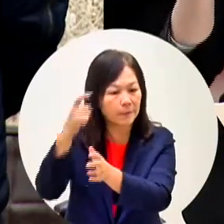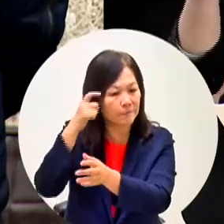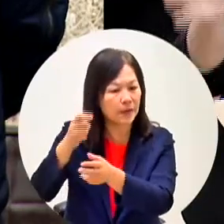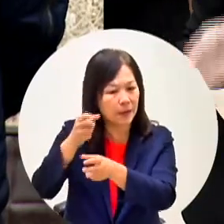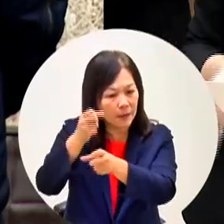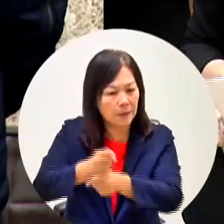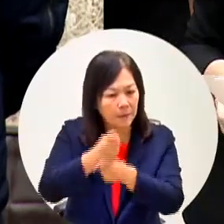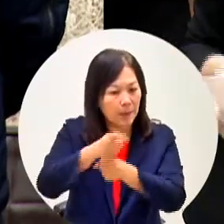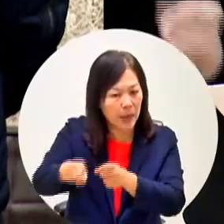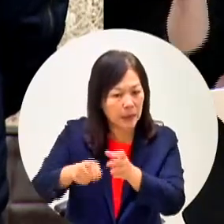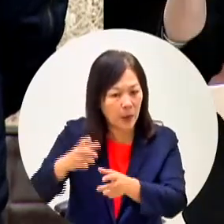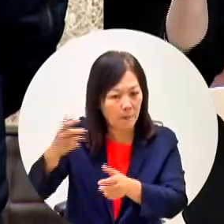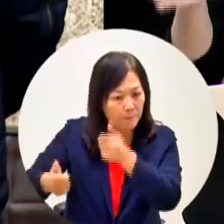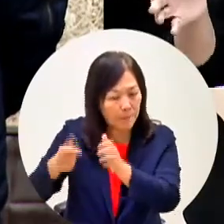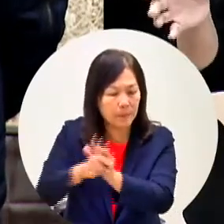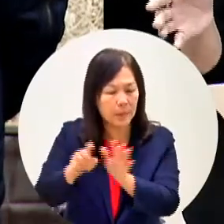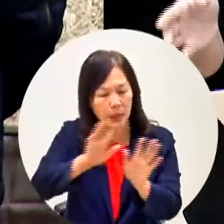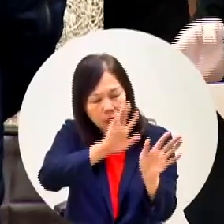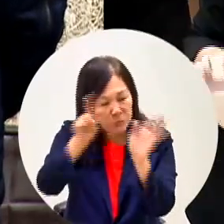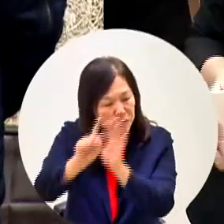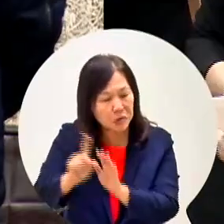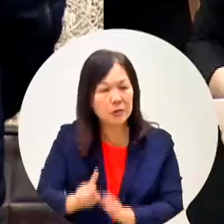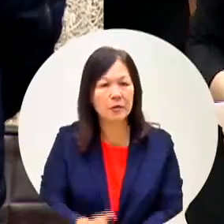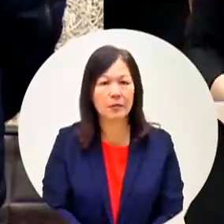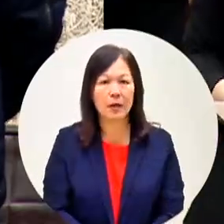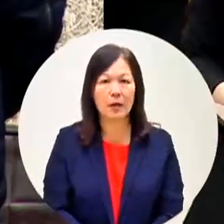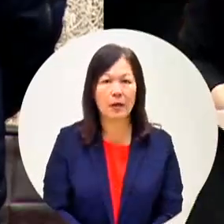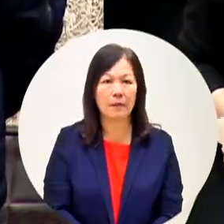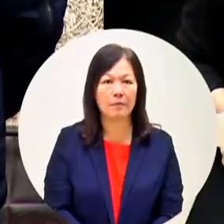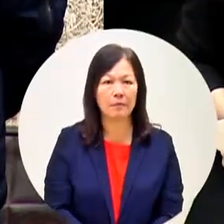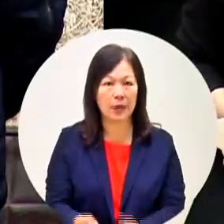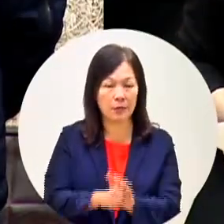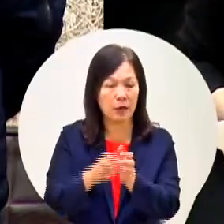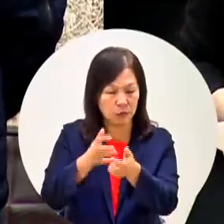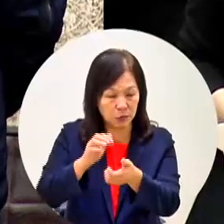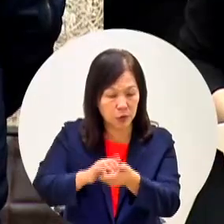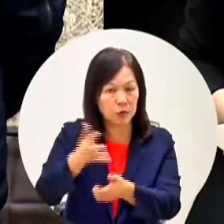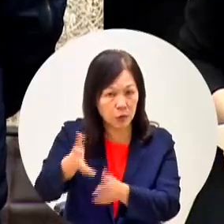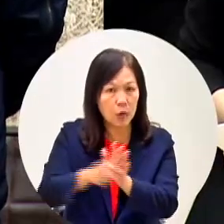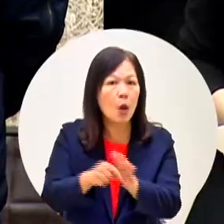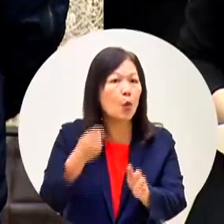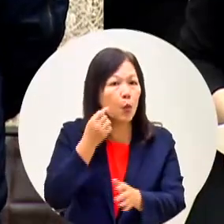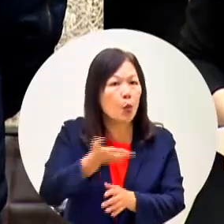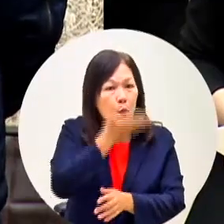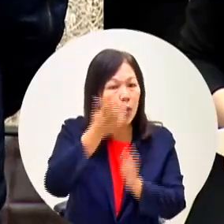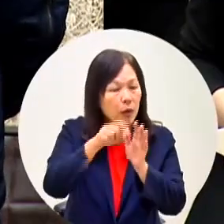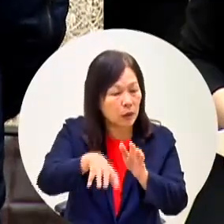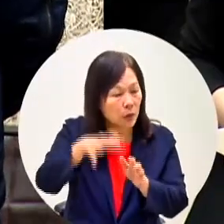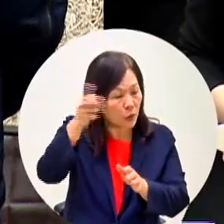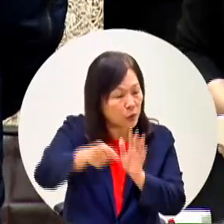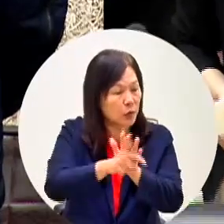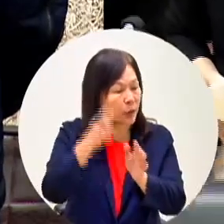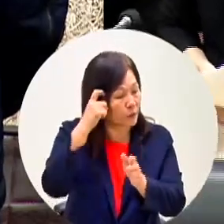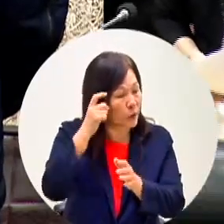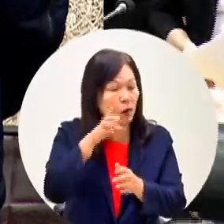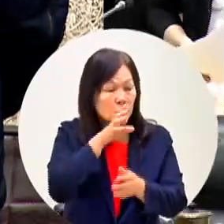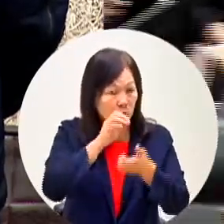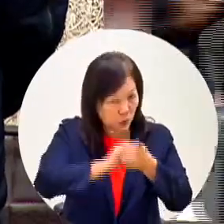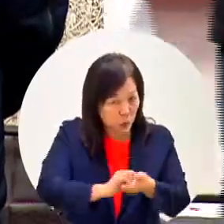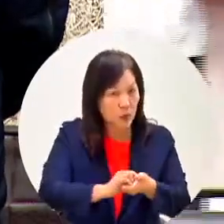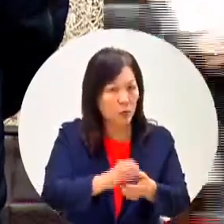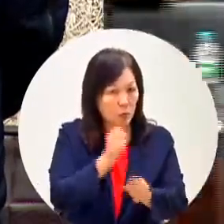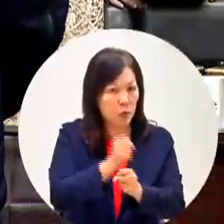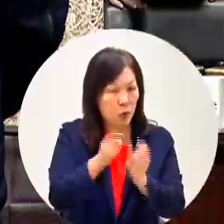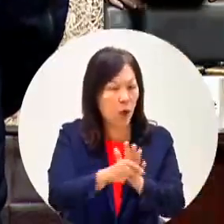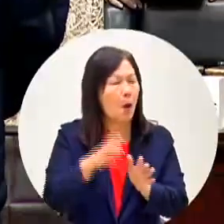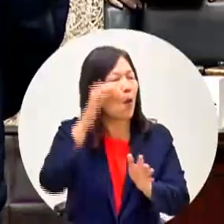勃，还有他们的优缺点。 以观光局长的意思，就是我们确定要做，我们有梦最美，希望相随，对不对？ 我们确定